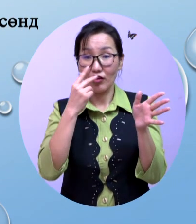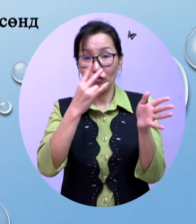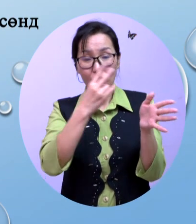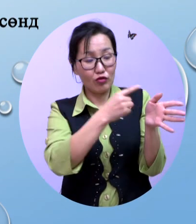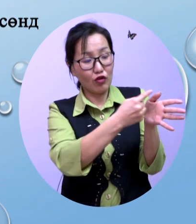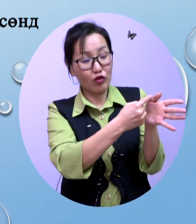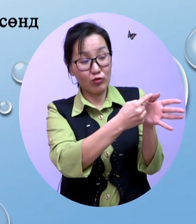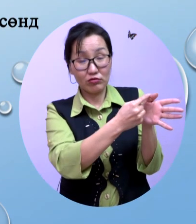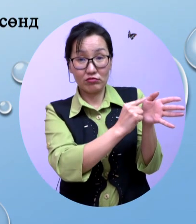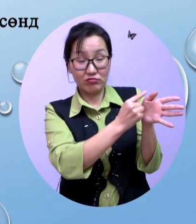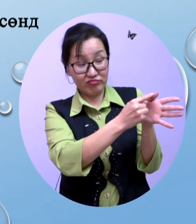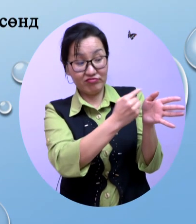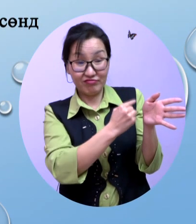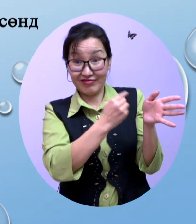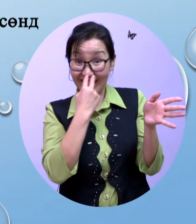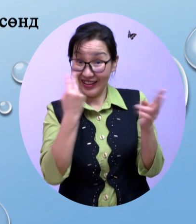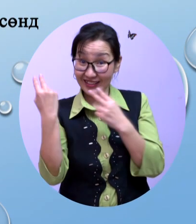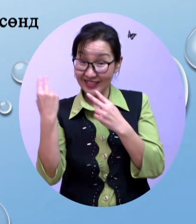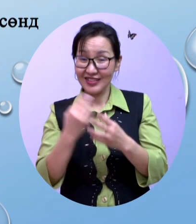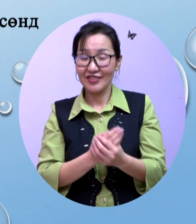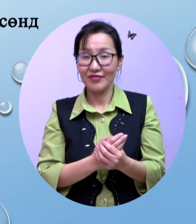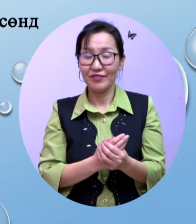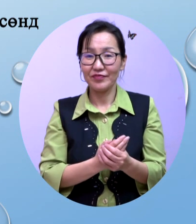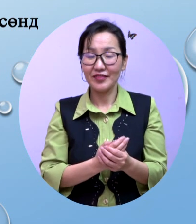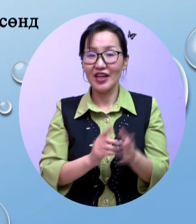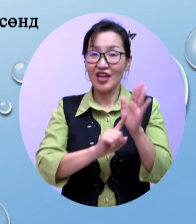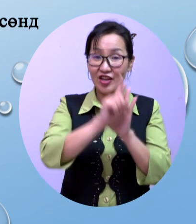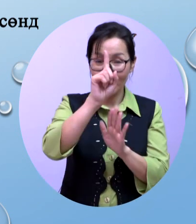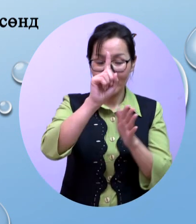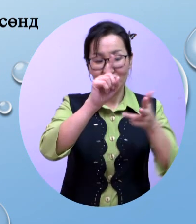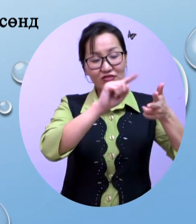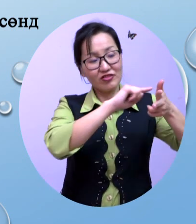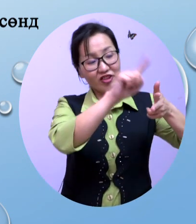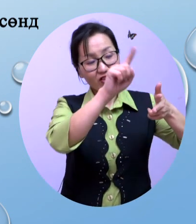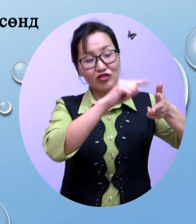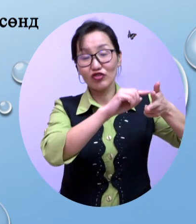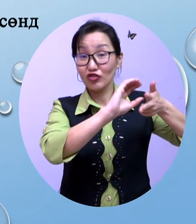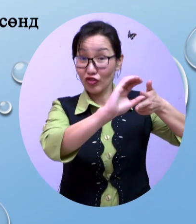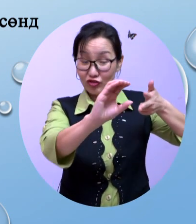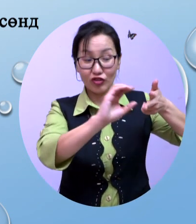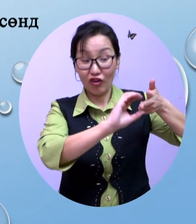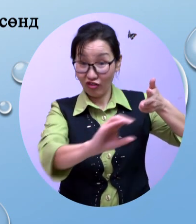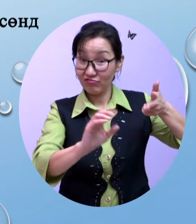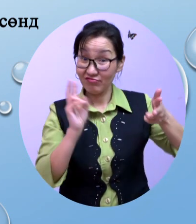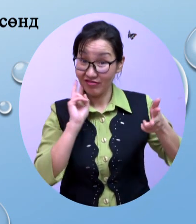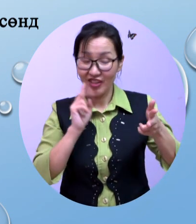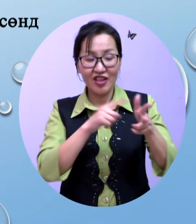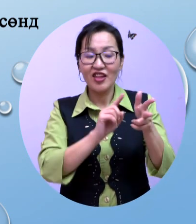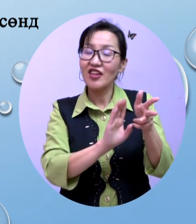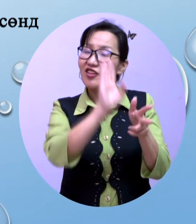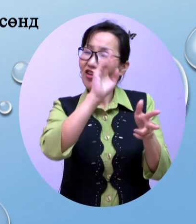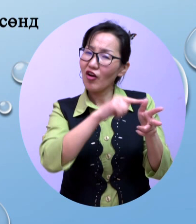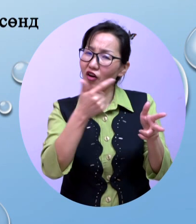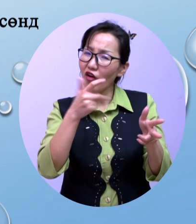бичдэг. За мөн их нь эхлэл гол төгсгөл хэсгтэй байдаг. Тэгэхээр ихийнхээ гол утга